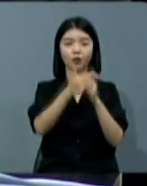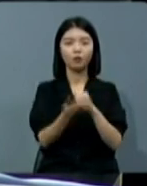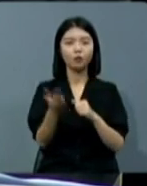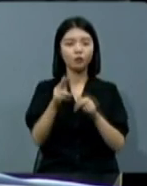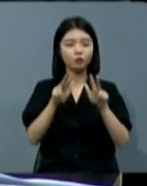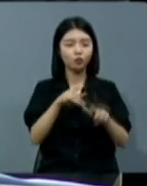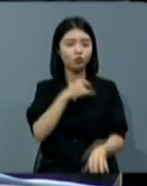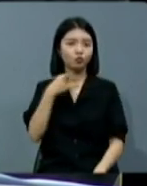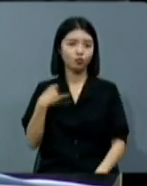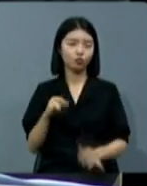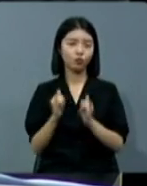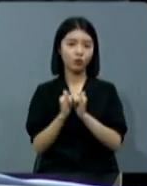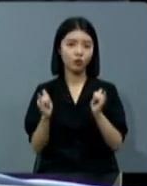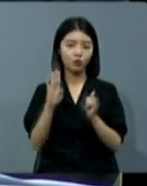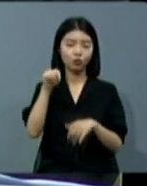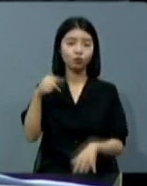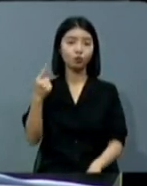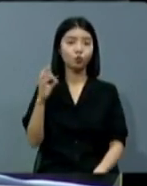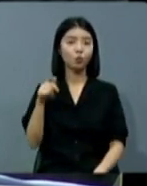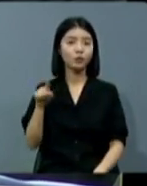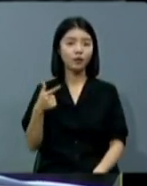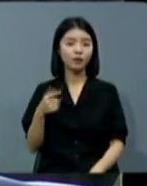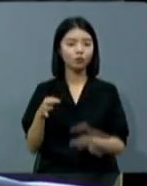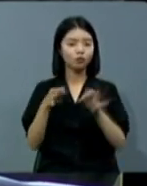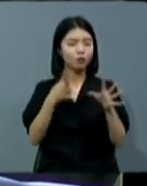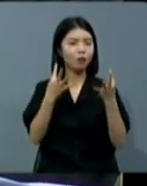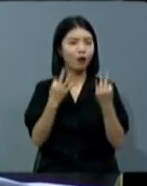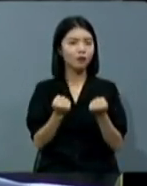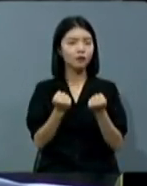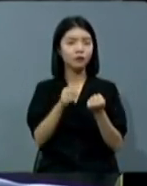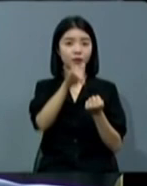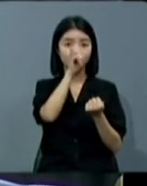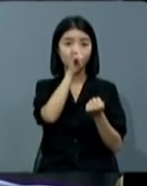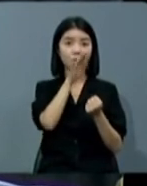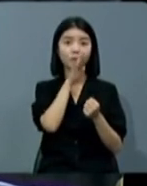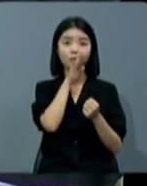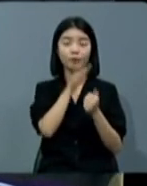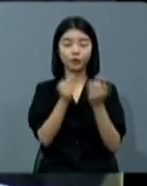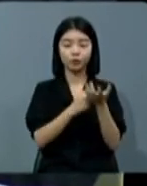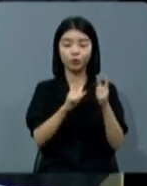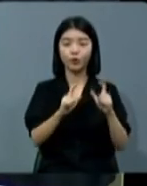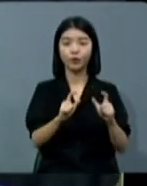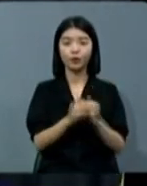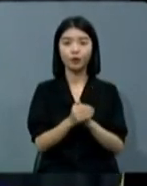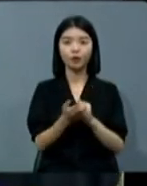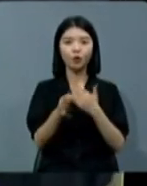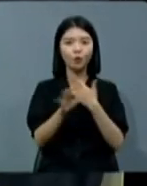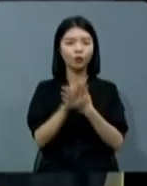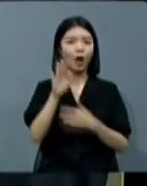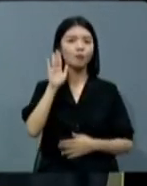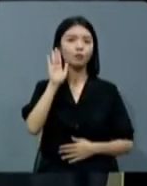지금 중국인이 그 부동산 투자가 여기 굉장히 많이 들어와 있지 않습니까? 제주도에. 그럼